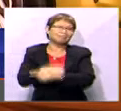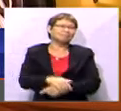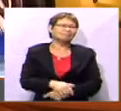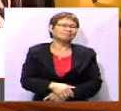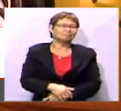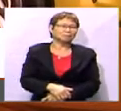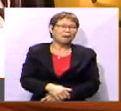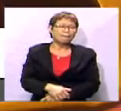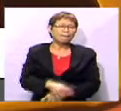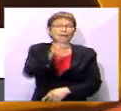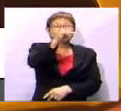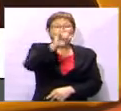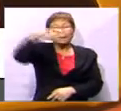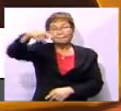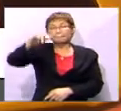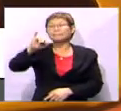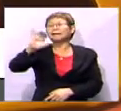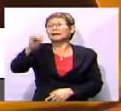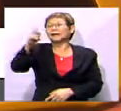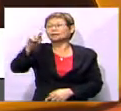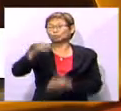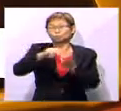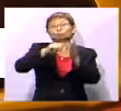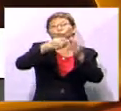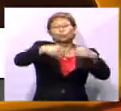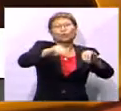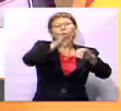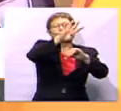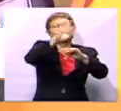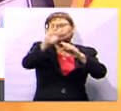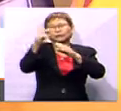youngsters Kia pikanto dijual dengan harga bermula